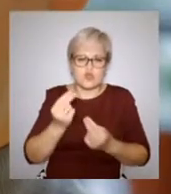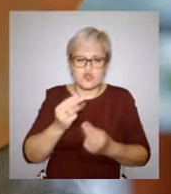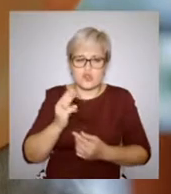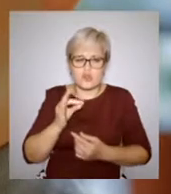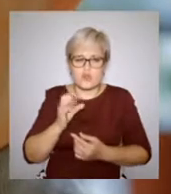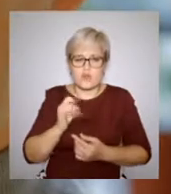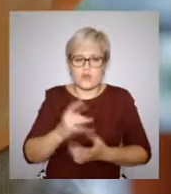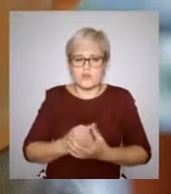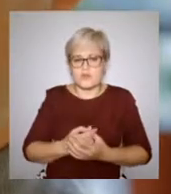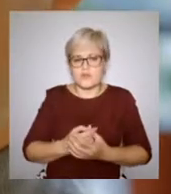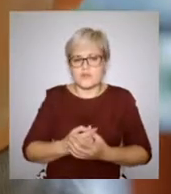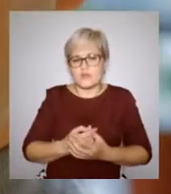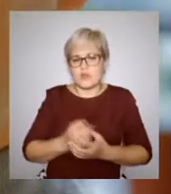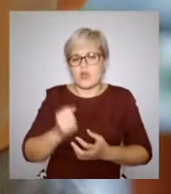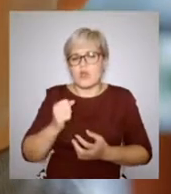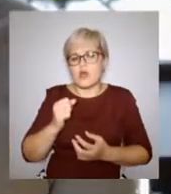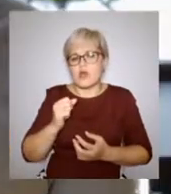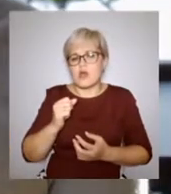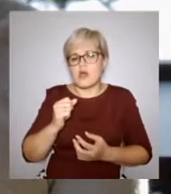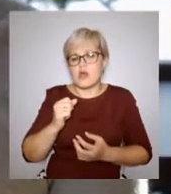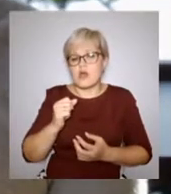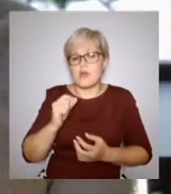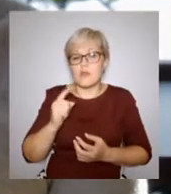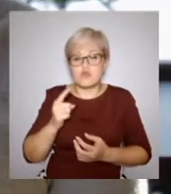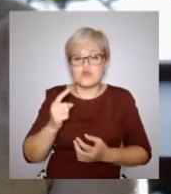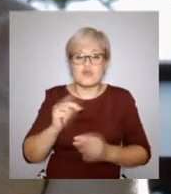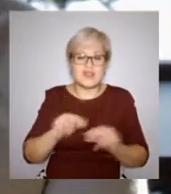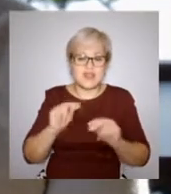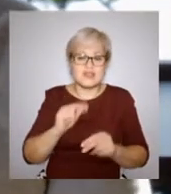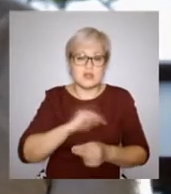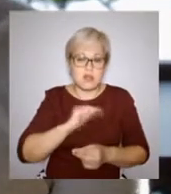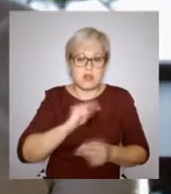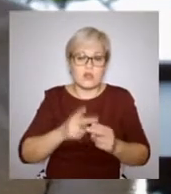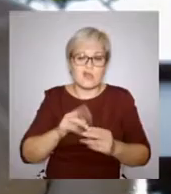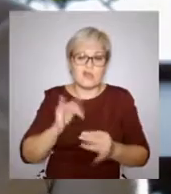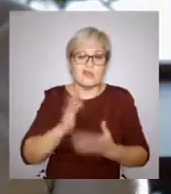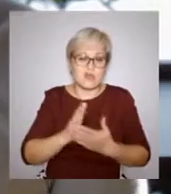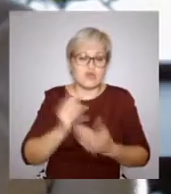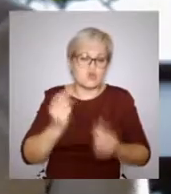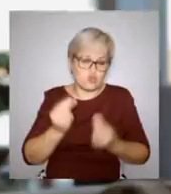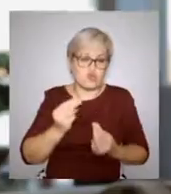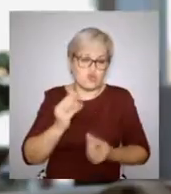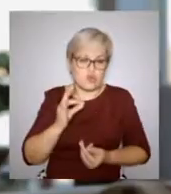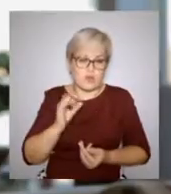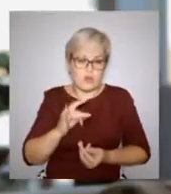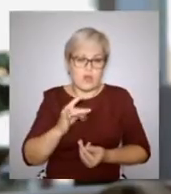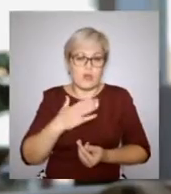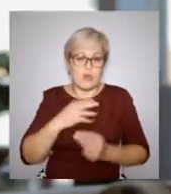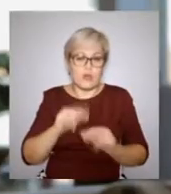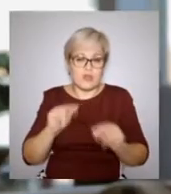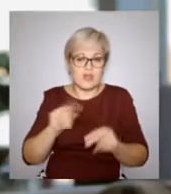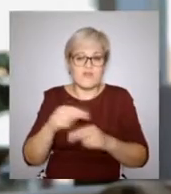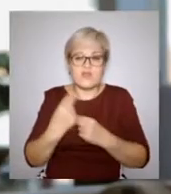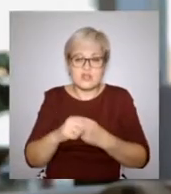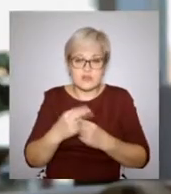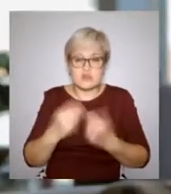потому что конической работает а именно штучный товар мой тренер воспитывает моего сына уже моего сына лавки